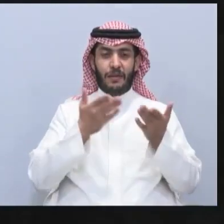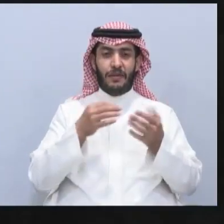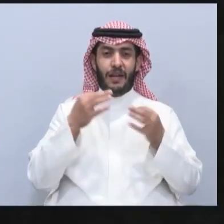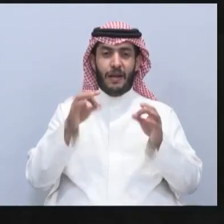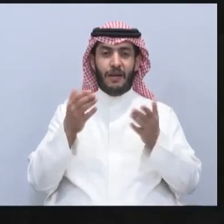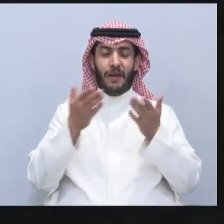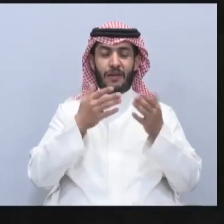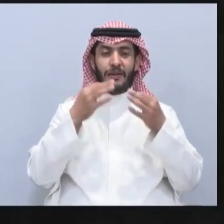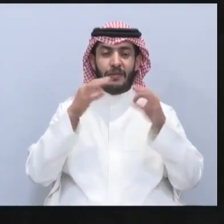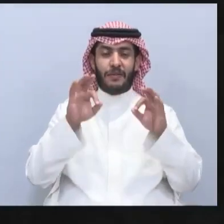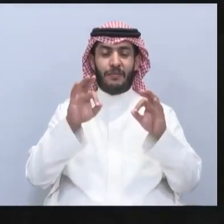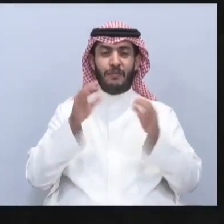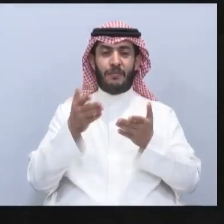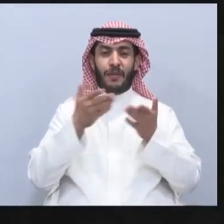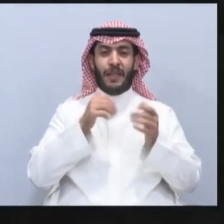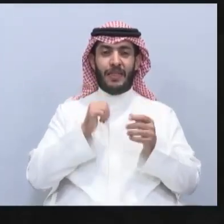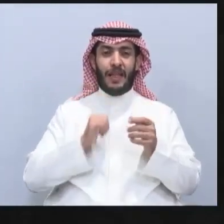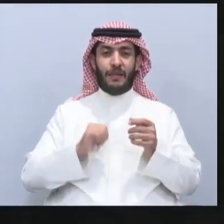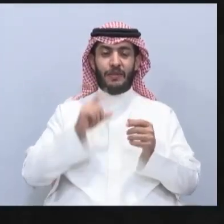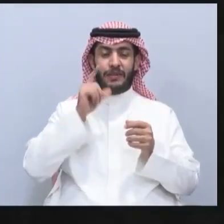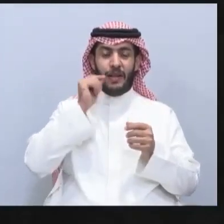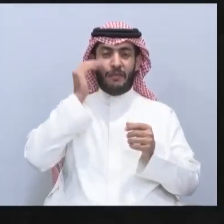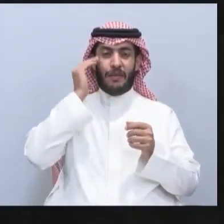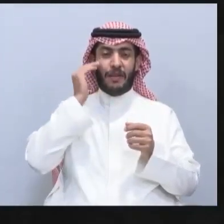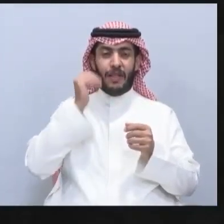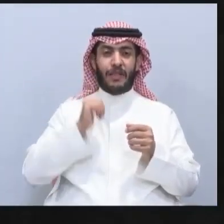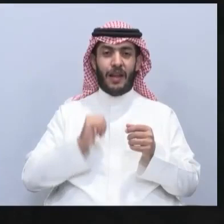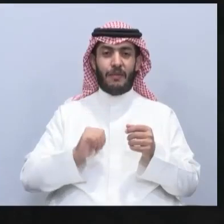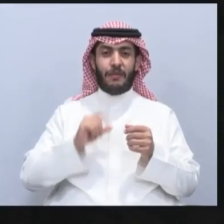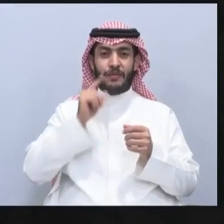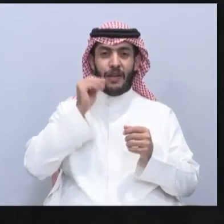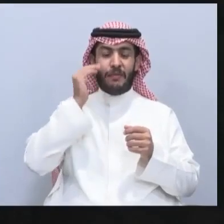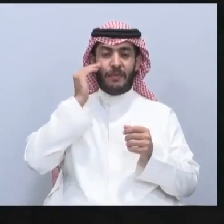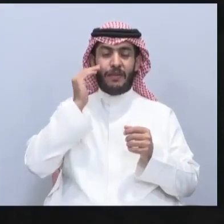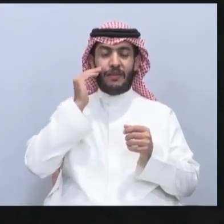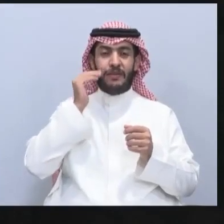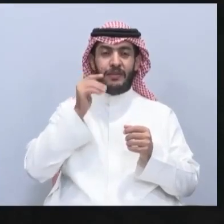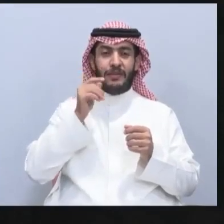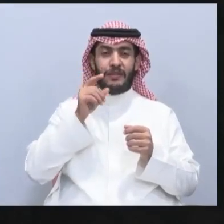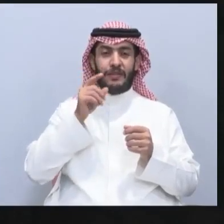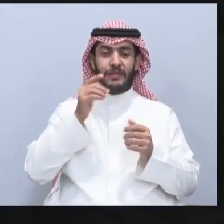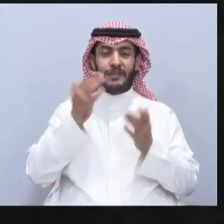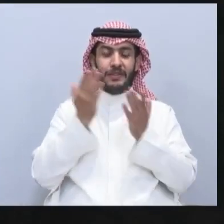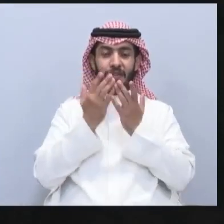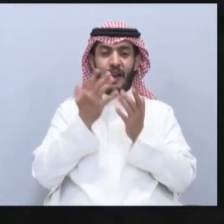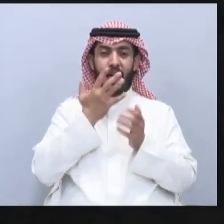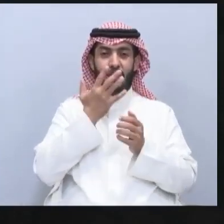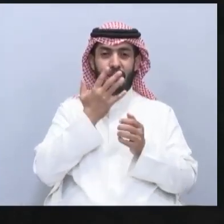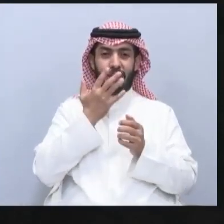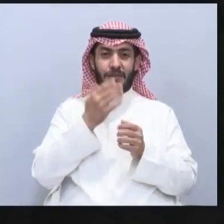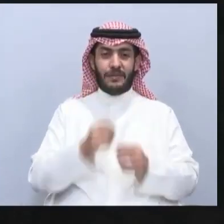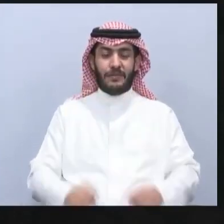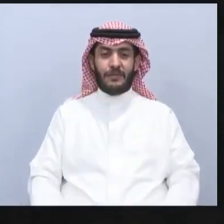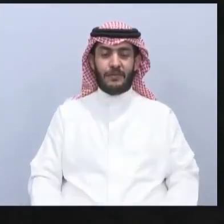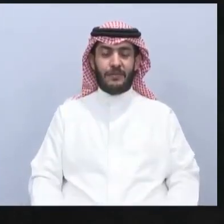اهلا وسهلا ومرحبا بابنائي وبناتي الطلاب والطالبات من ابناء وبنات الصف الخامس